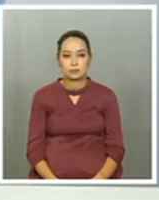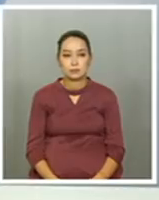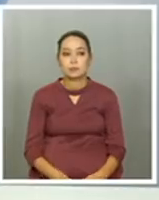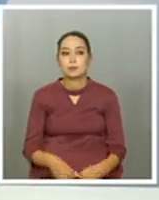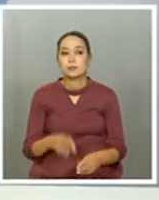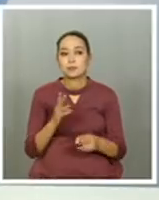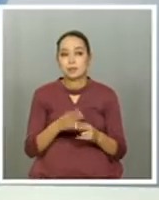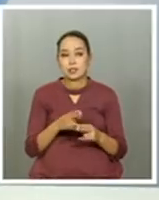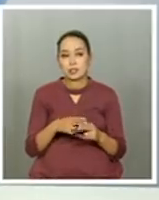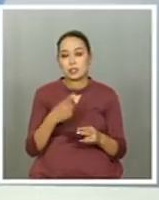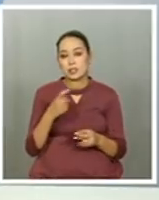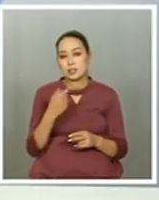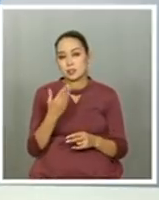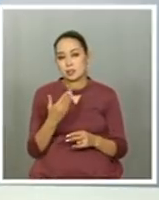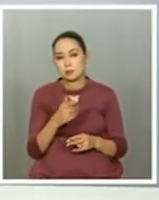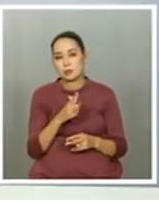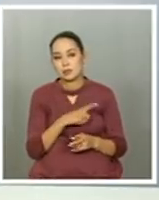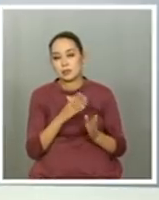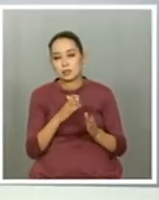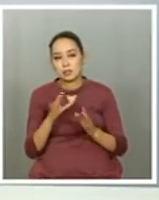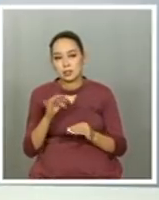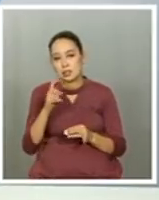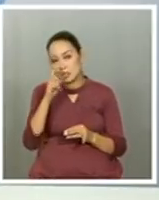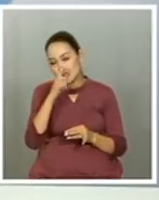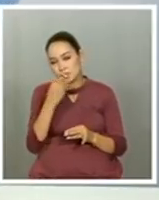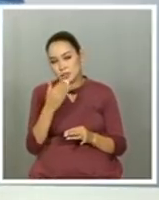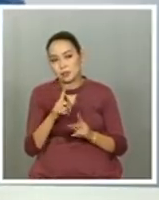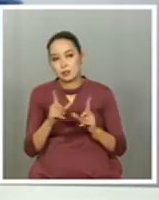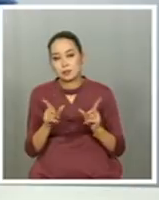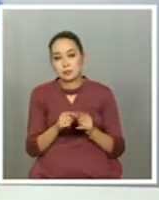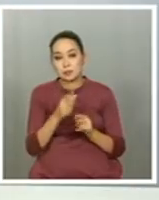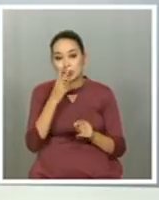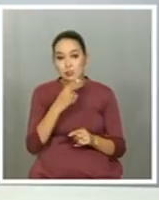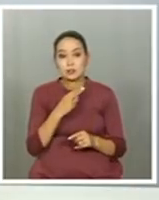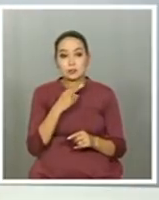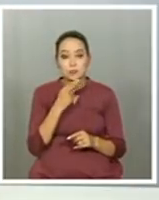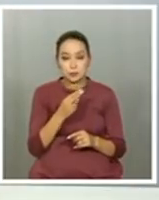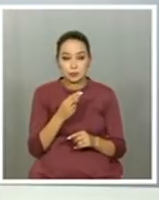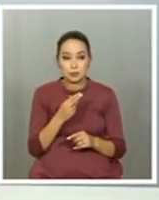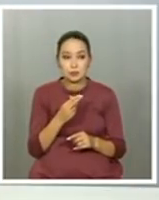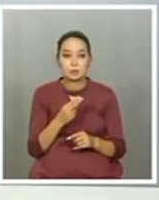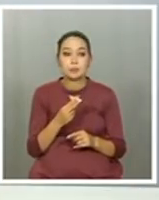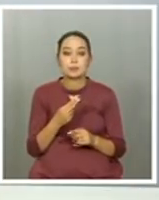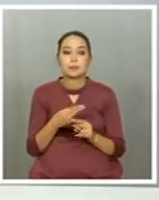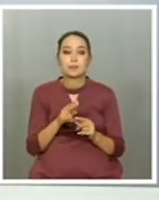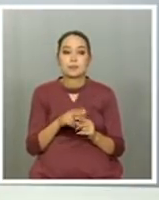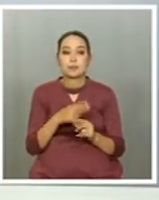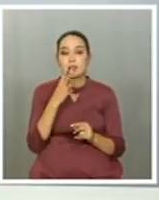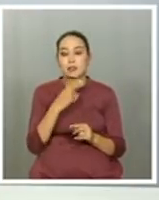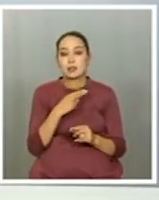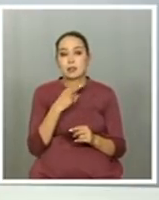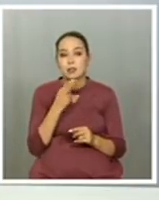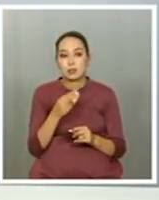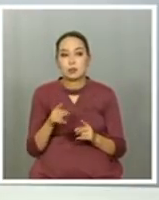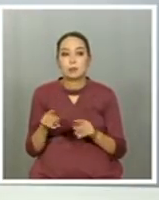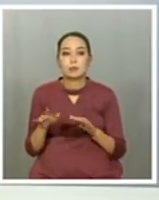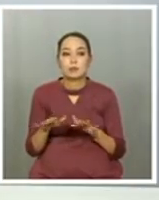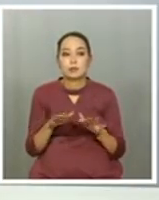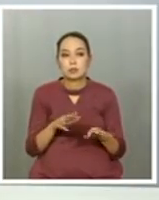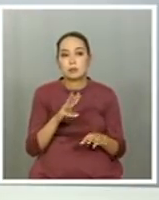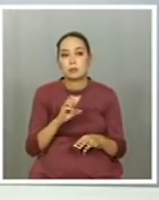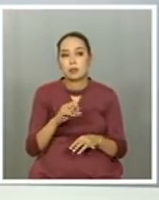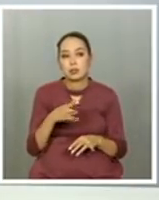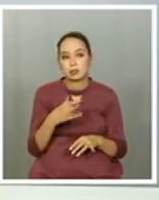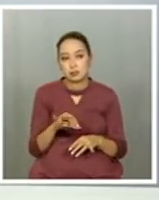Металдардың келесі қасиеті, яғни қышқылдармен әрекеттесуін қарап көрейік. Тәжірибе жүзінде қарап көретін болсақ, осы жерде магний